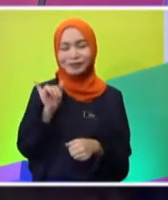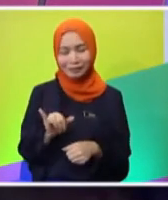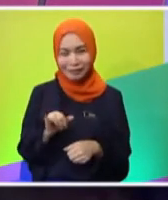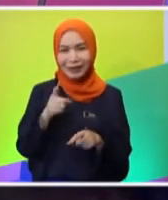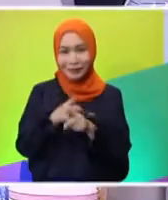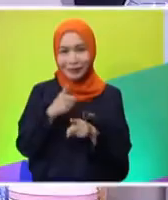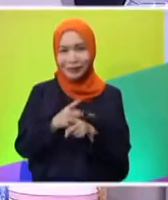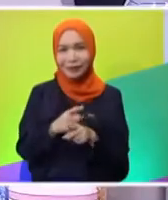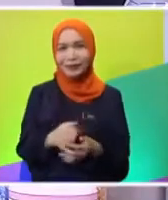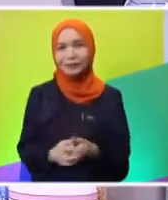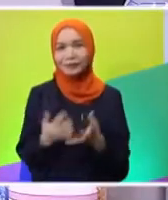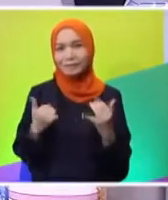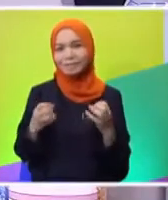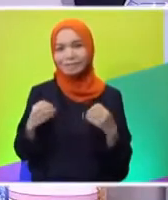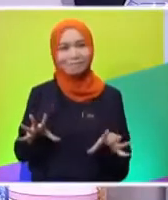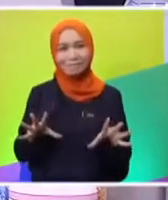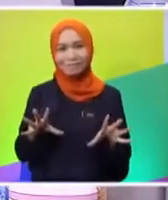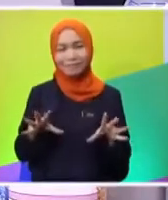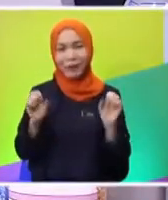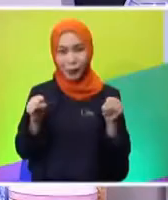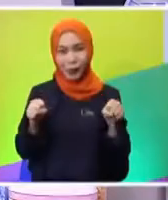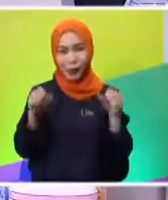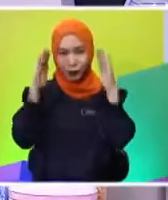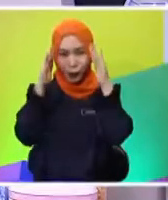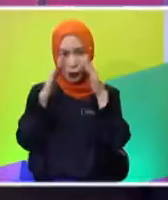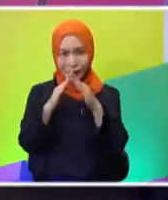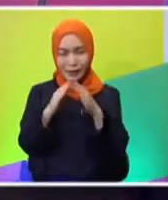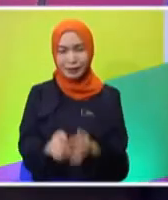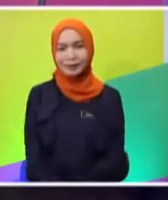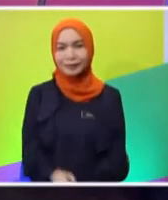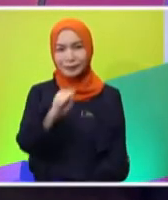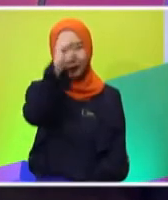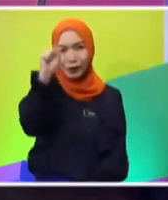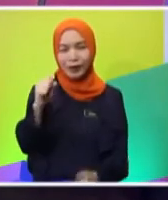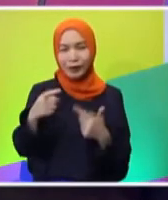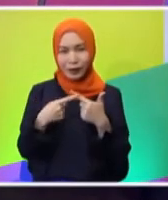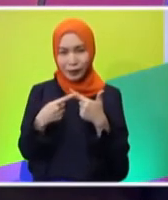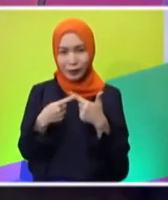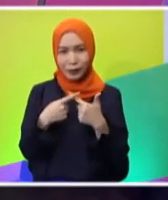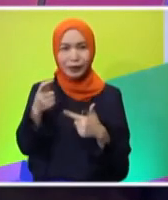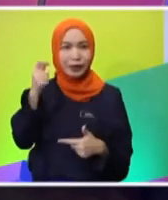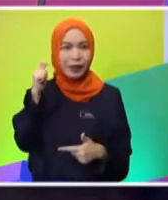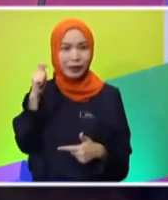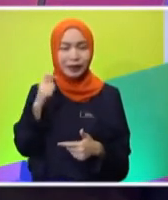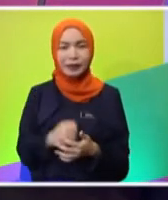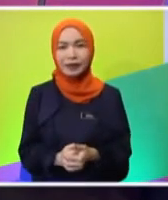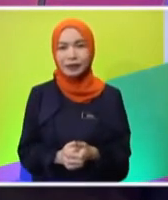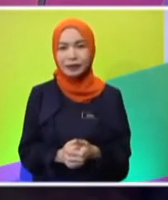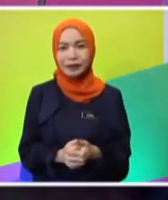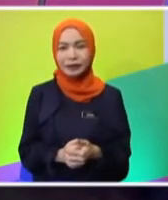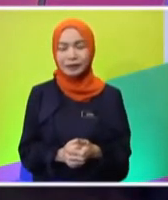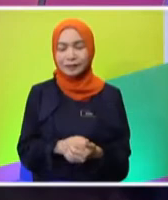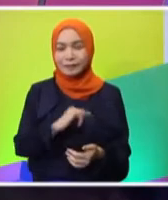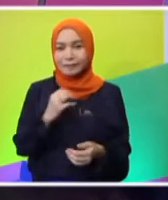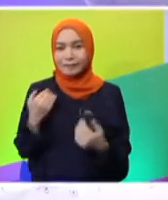temen azamkan kembali melancarkan Yang Tahu betul Bagaimana soalnya yang kedua nanti Harina pada tanya tentang acak SM